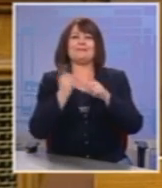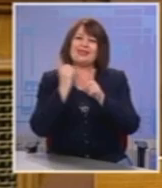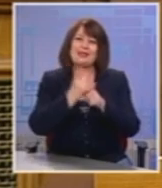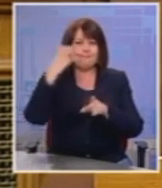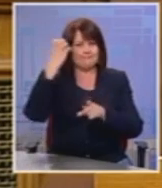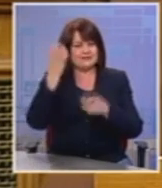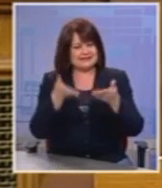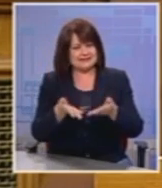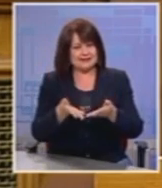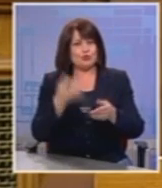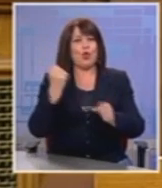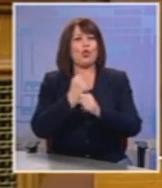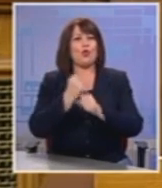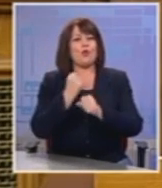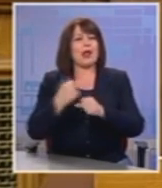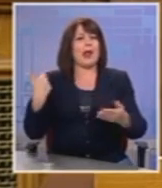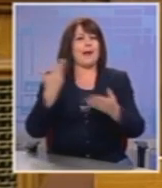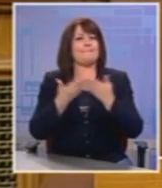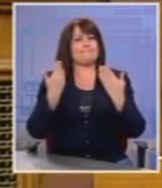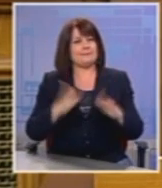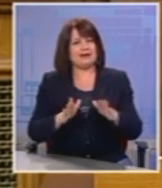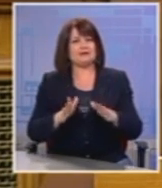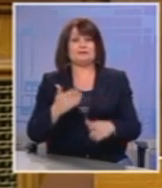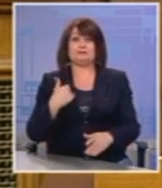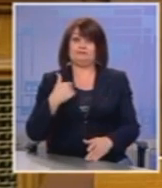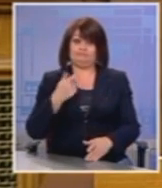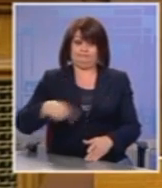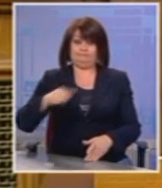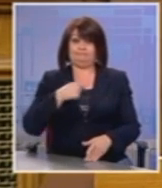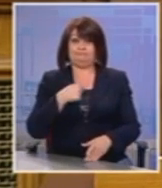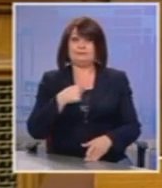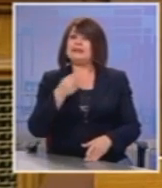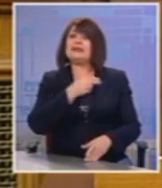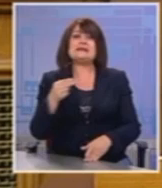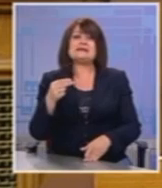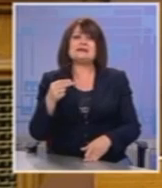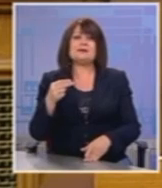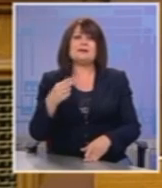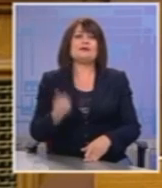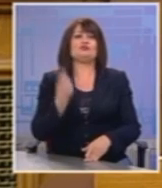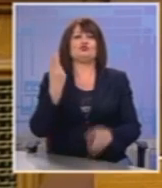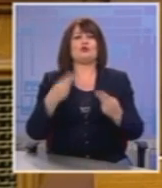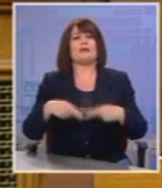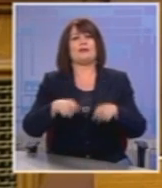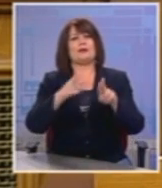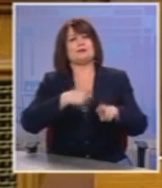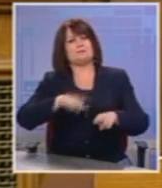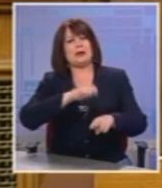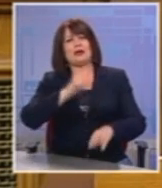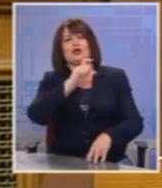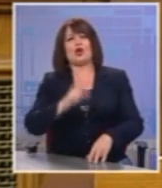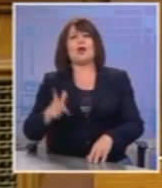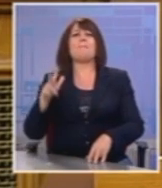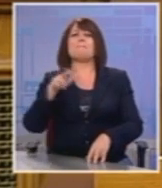για τη δουλειά που έκαναν επειδή για μας σημαίνει ένας νέος δρόμος στην ισπανία στην ιταλία